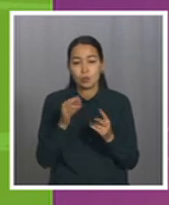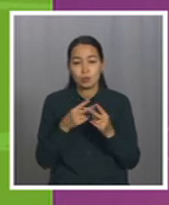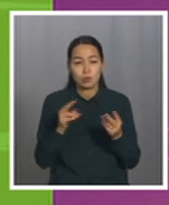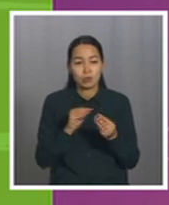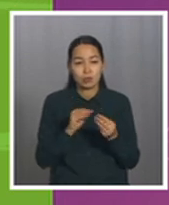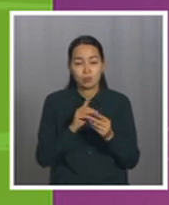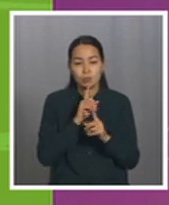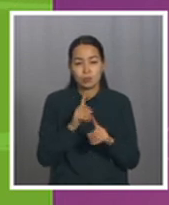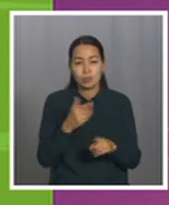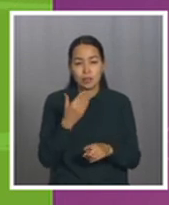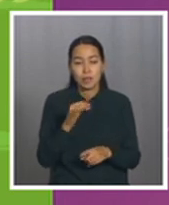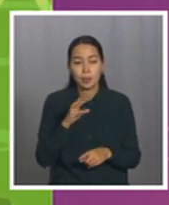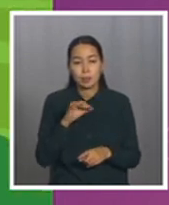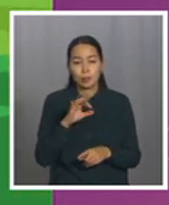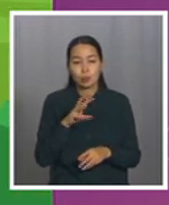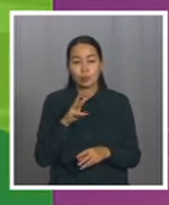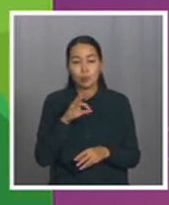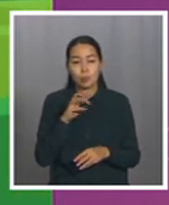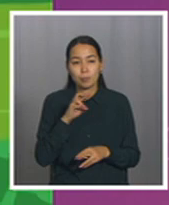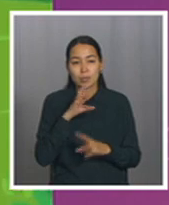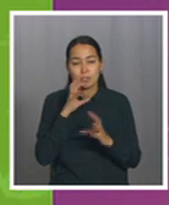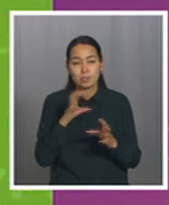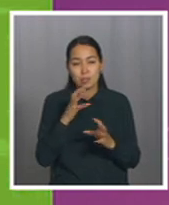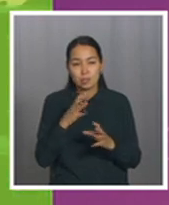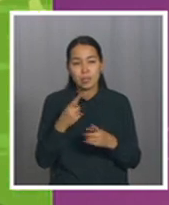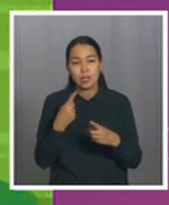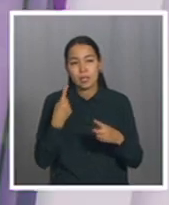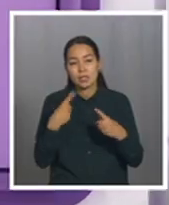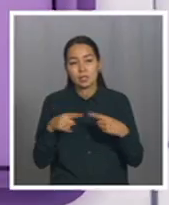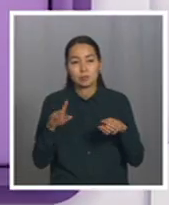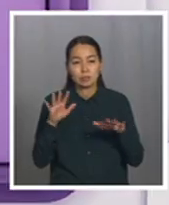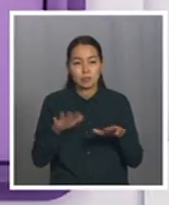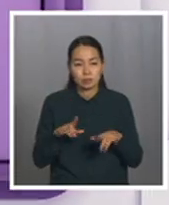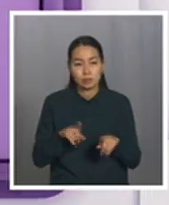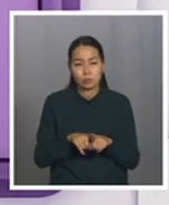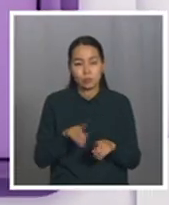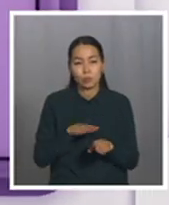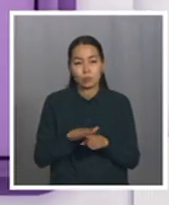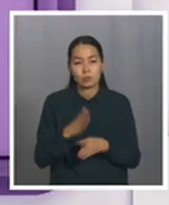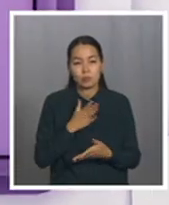импульс моментінің сақталу заңы кейбір жағдайларда ғана орындалады.